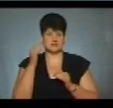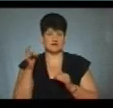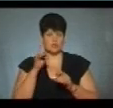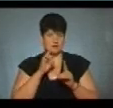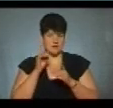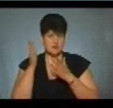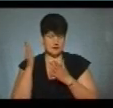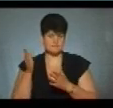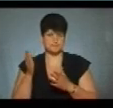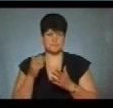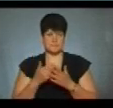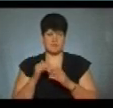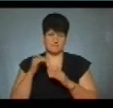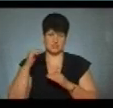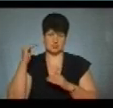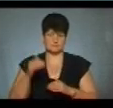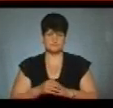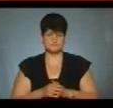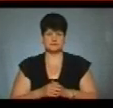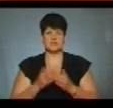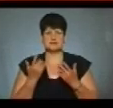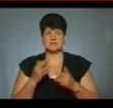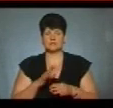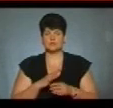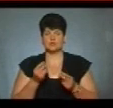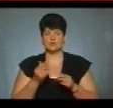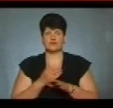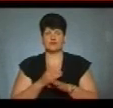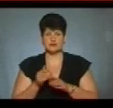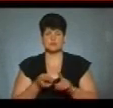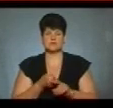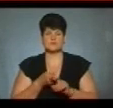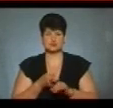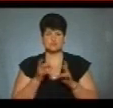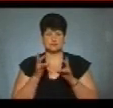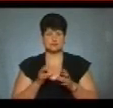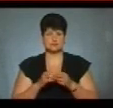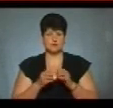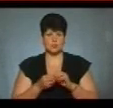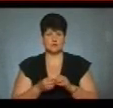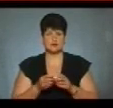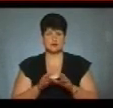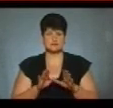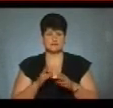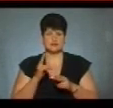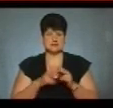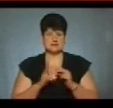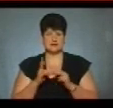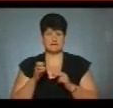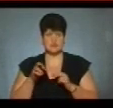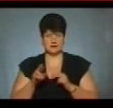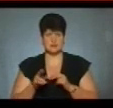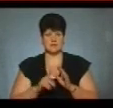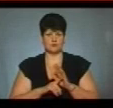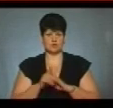раді, відповідно, вище. Скільки було коштів виділено у зв'язку з негодою, яка трапилась в кінці квітня і, відповідно, вже